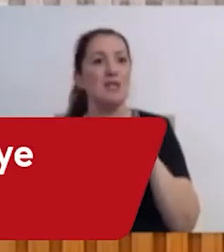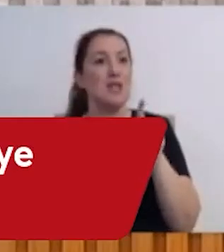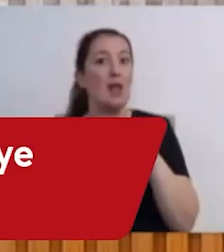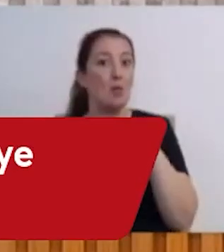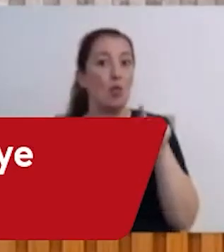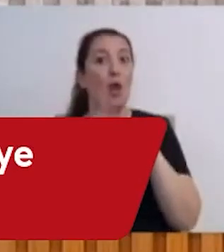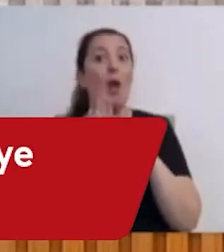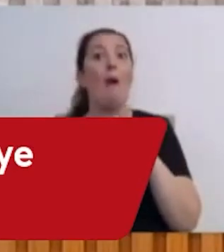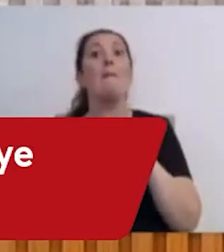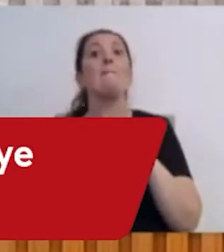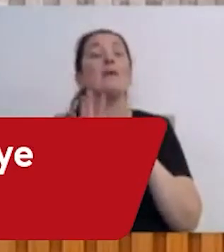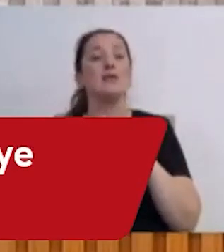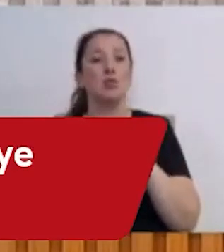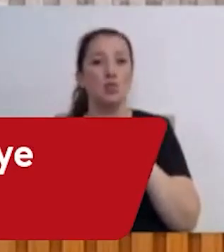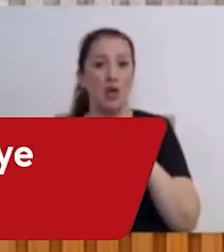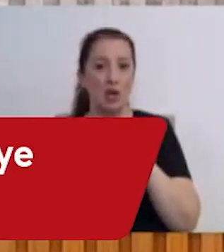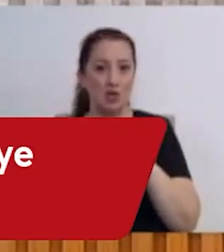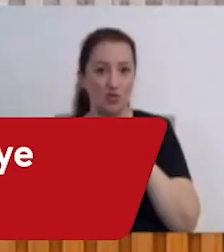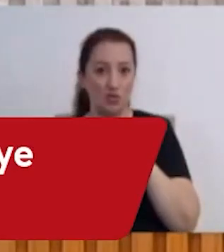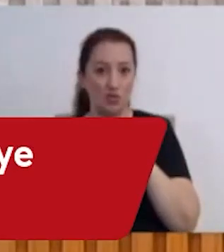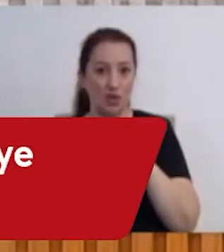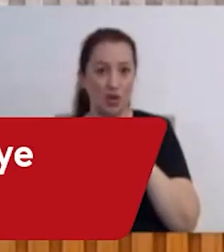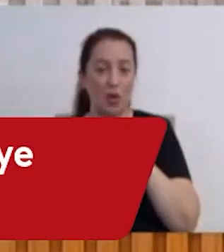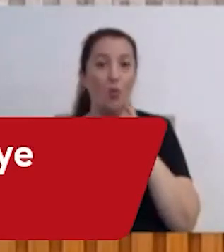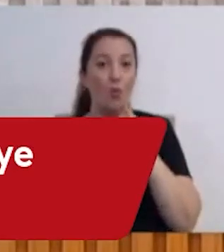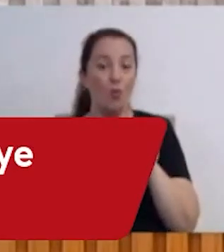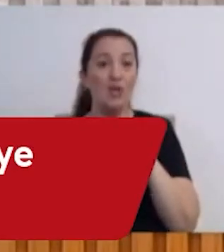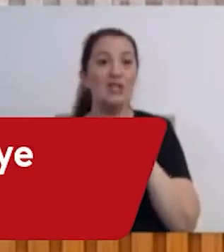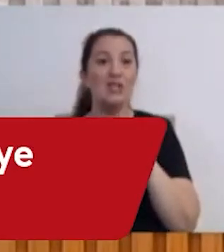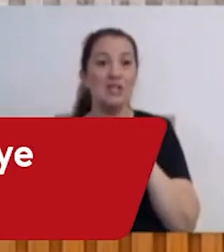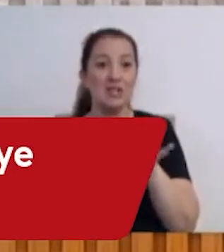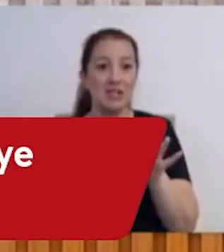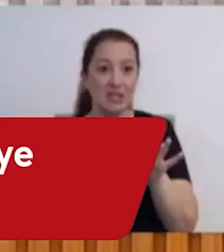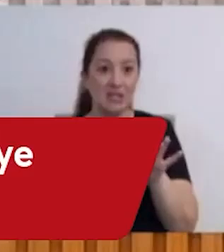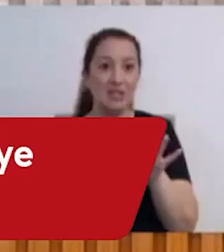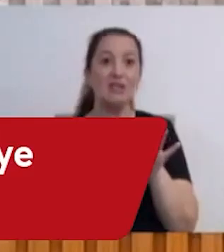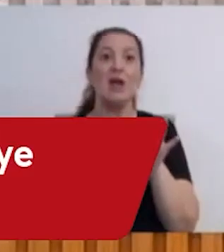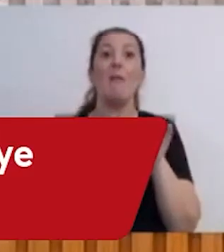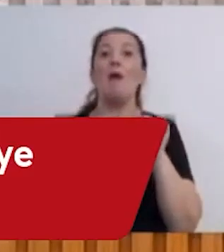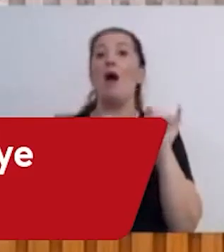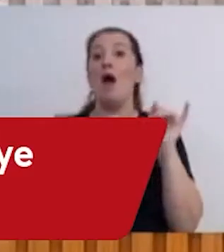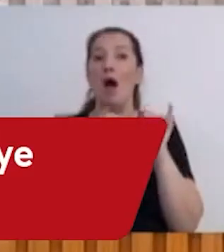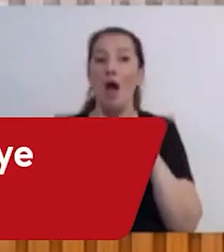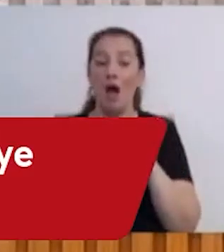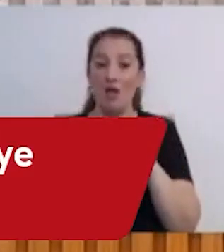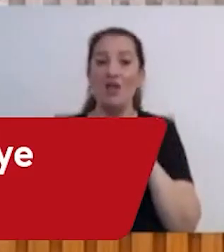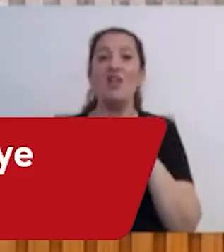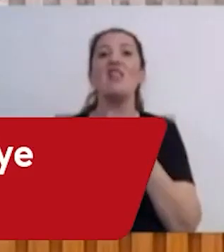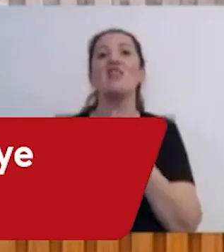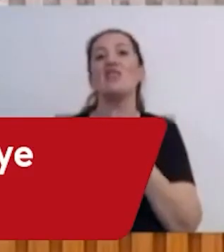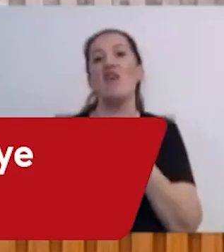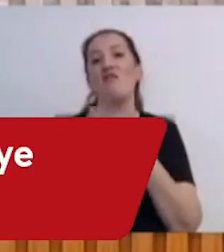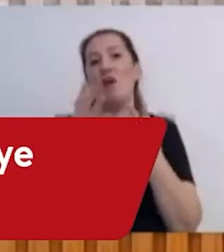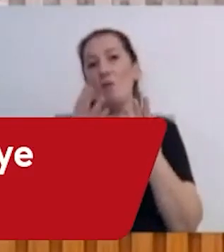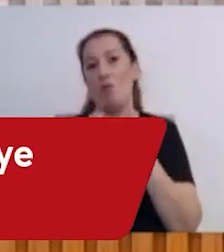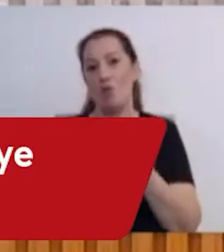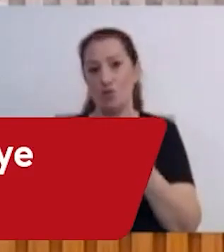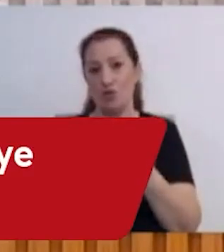bunları yapmadığın sürece bu sistem aynı şekil devam edeceğini